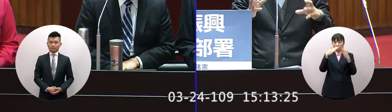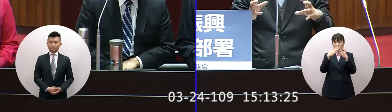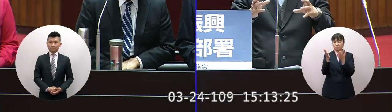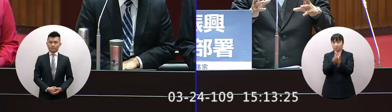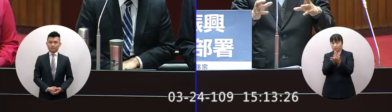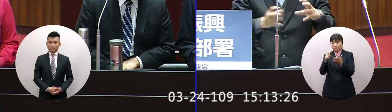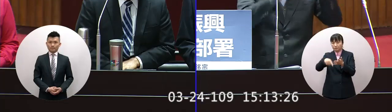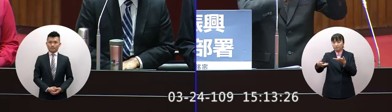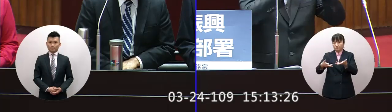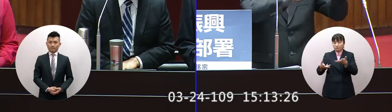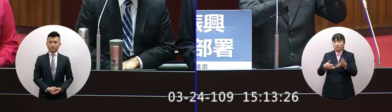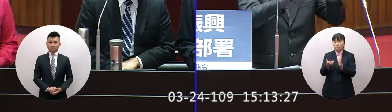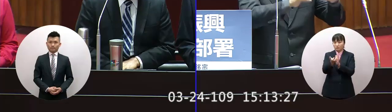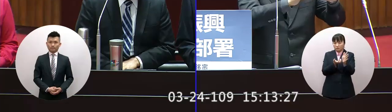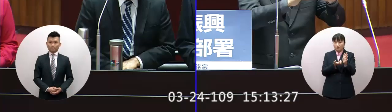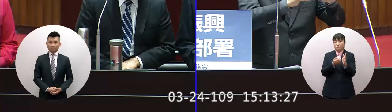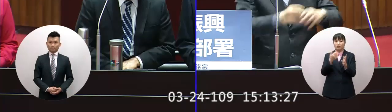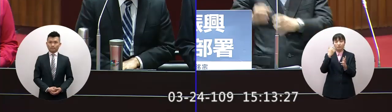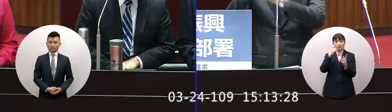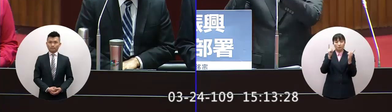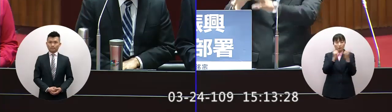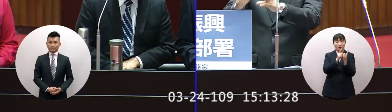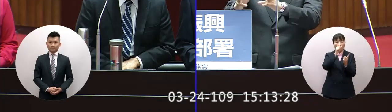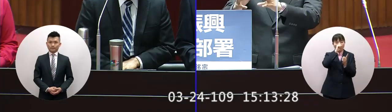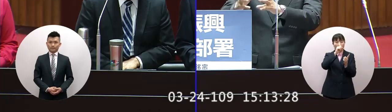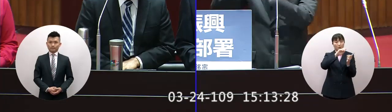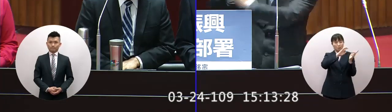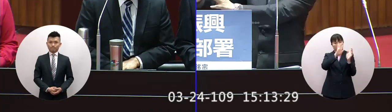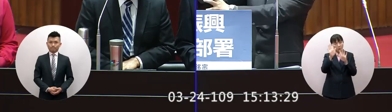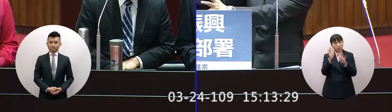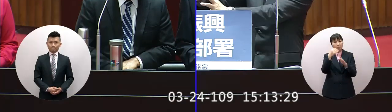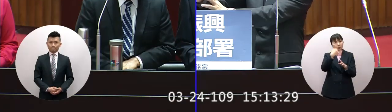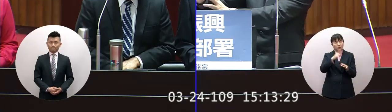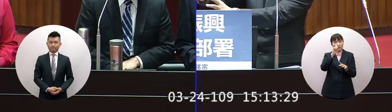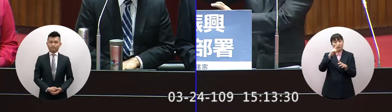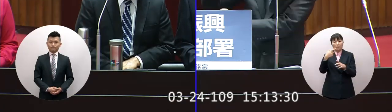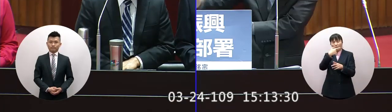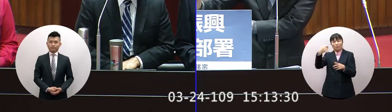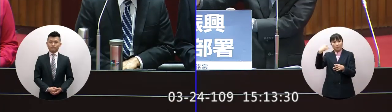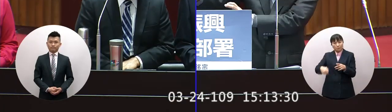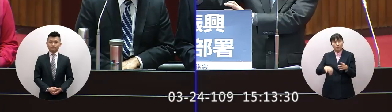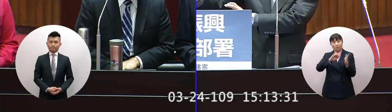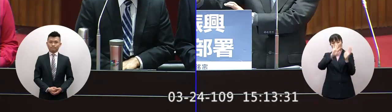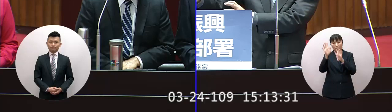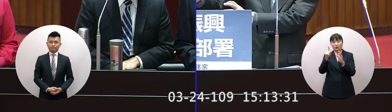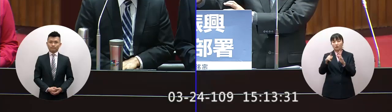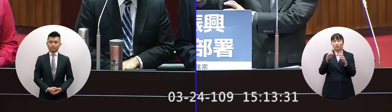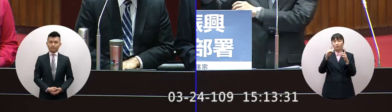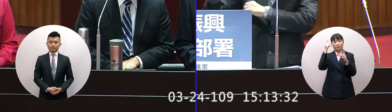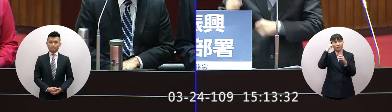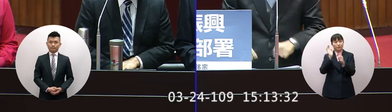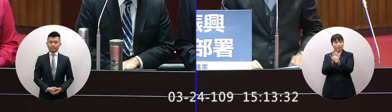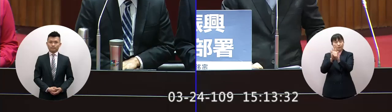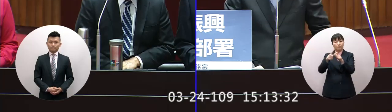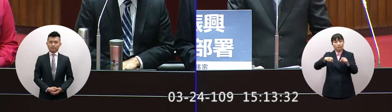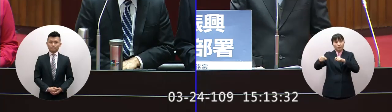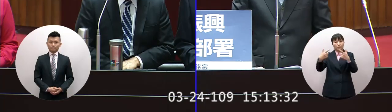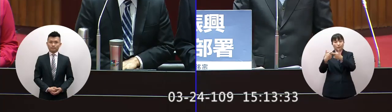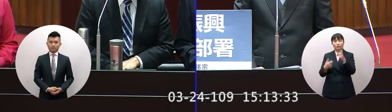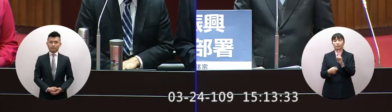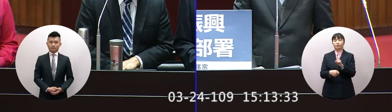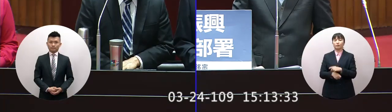去评估，最好的情况是什么？中等情况怎么样？最坏情况怎么样？有没有因应措施？我